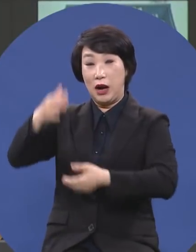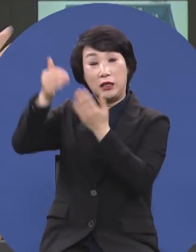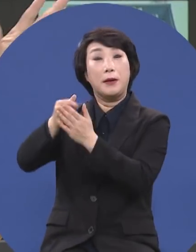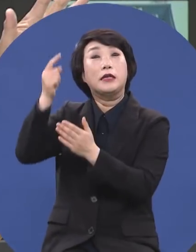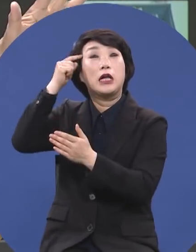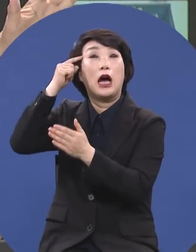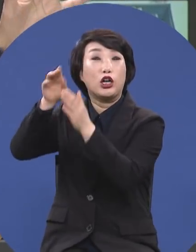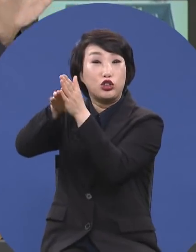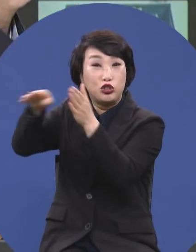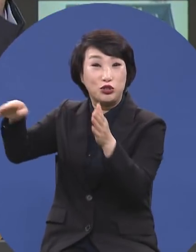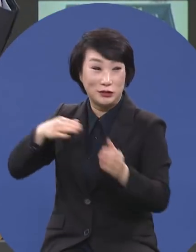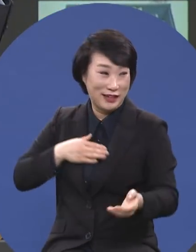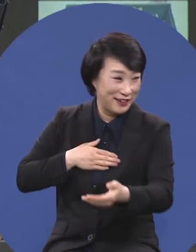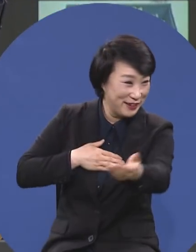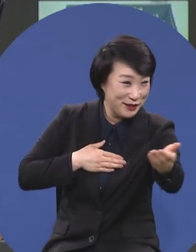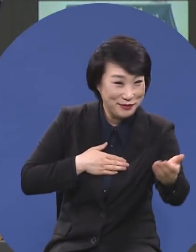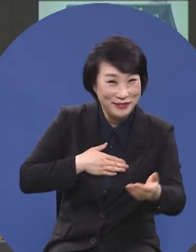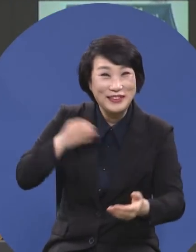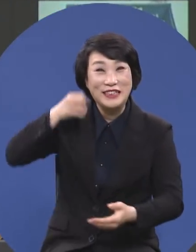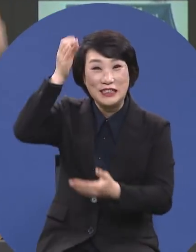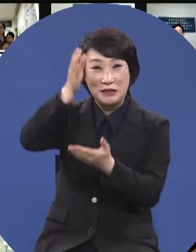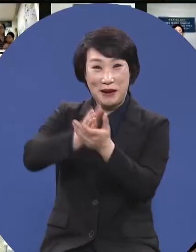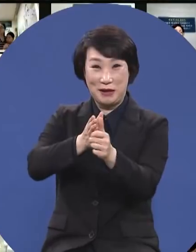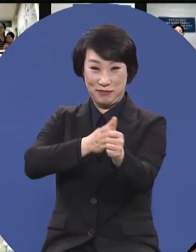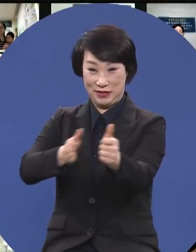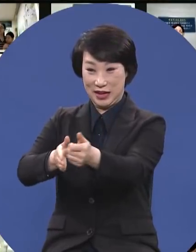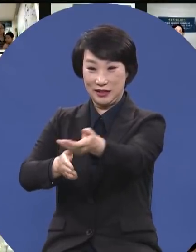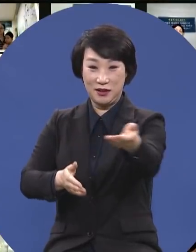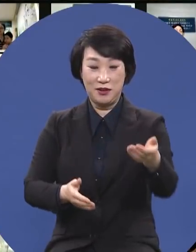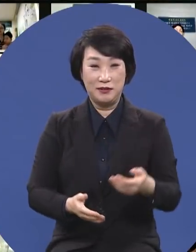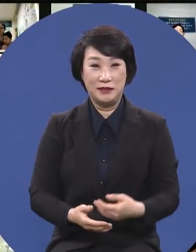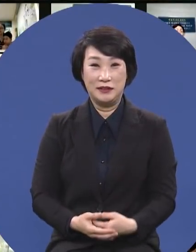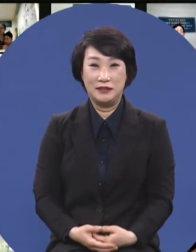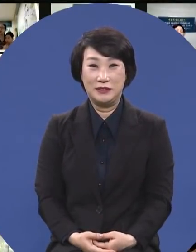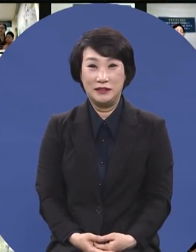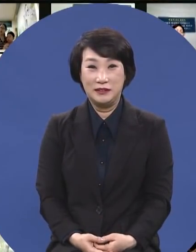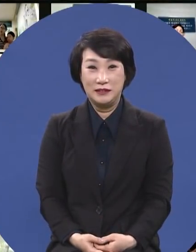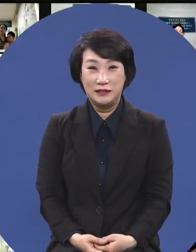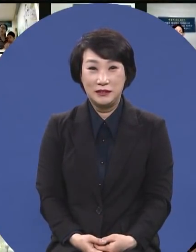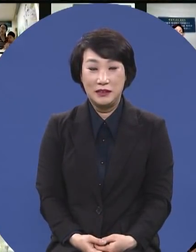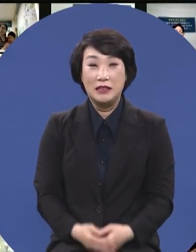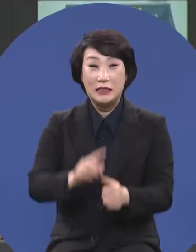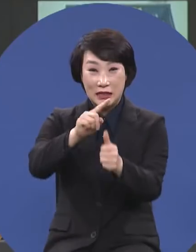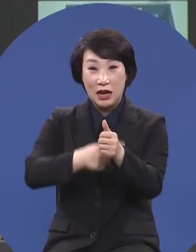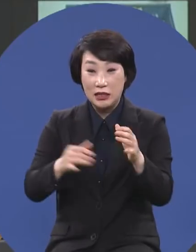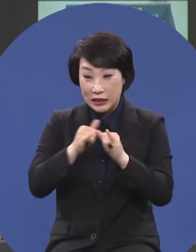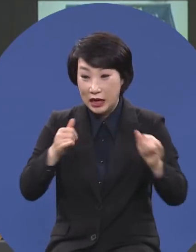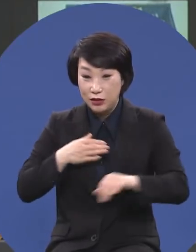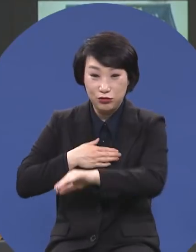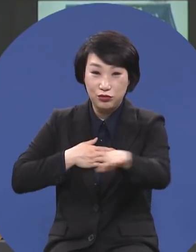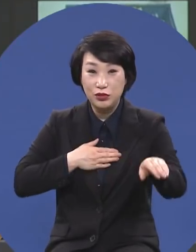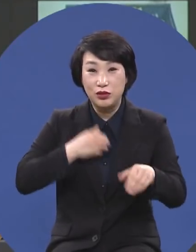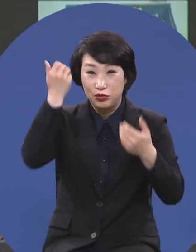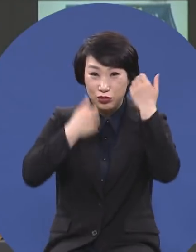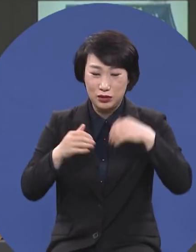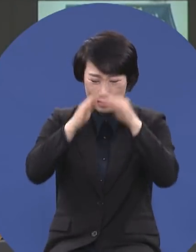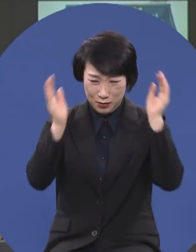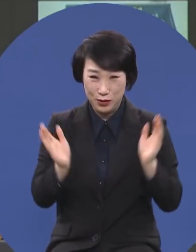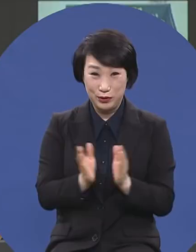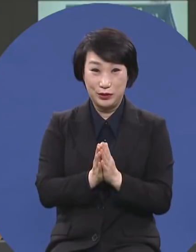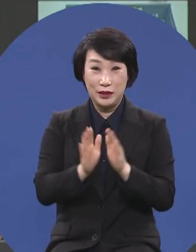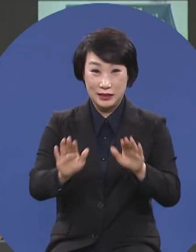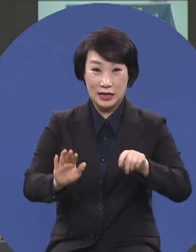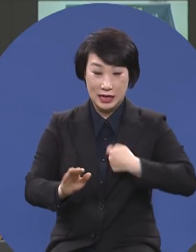기준임을 절대 잊지 말기를 원합니다. 네. 그러므로 인간은 누구나